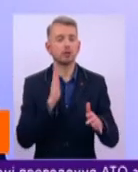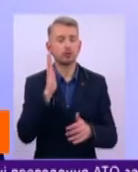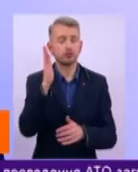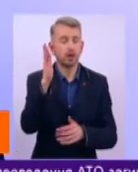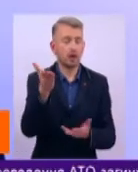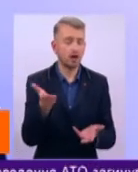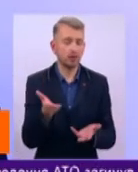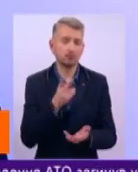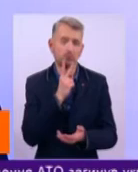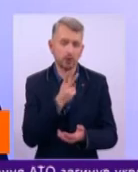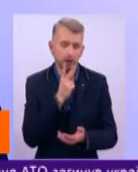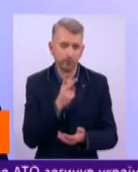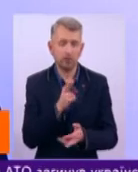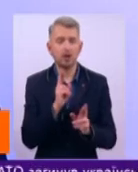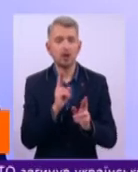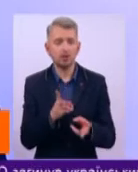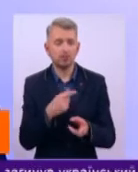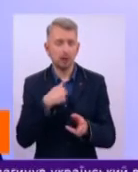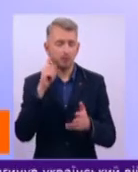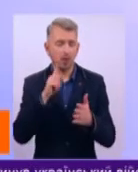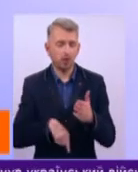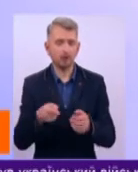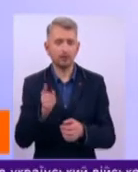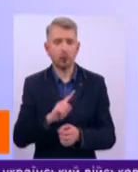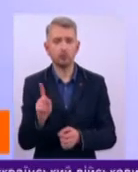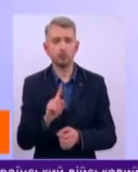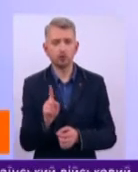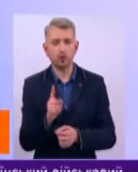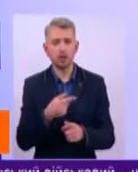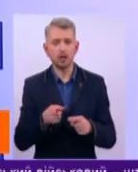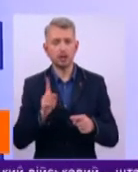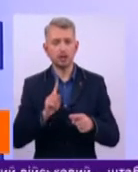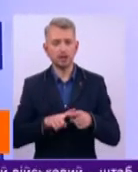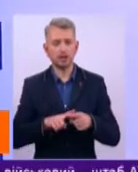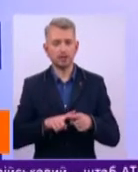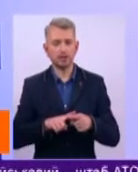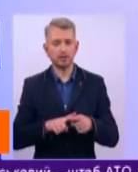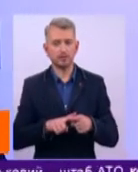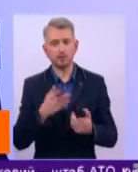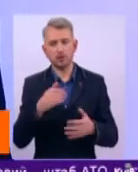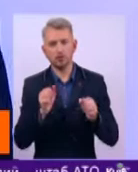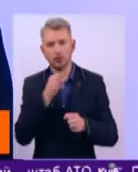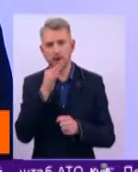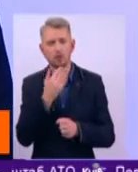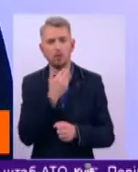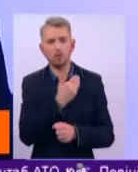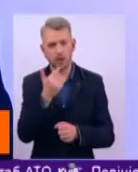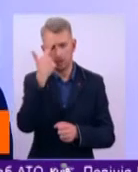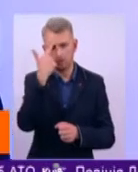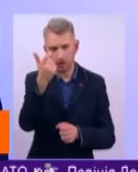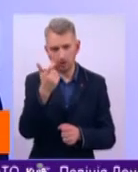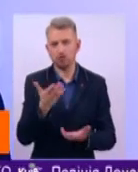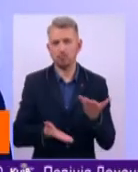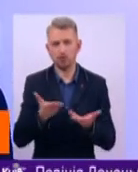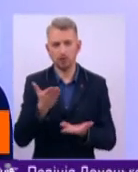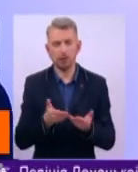надалі, подивимось. Я переконаний в тому, що це, ну, що можна казати, останнє попередження, можливо.